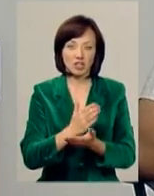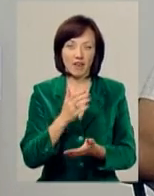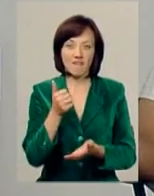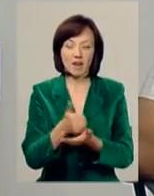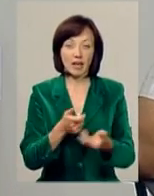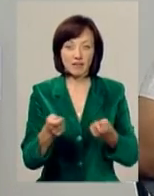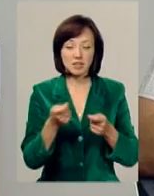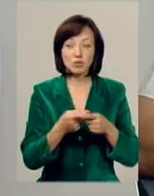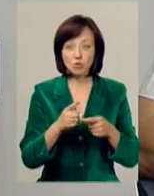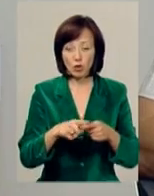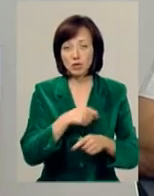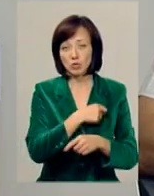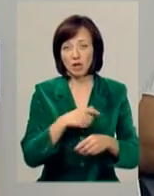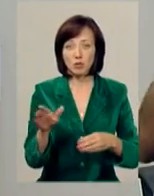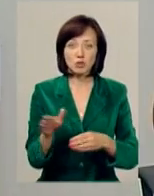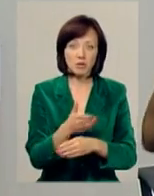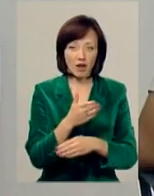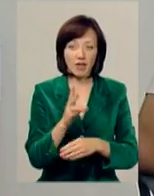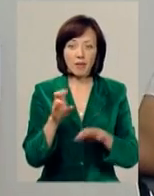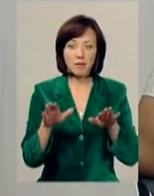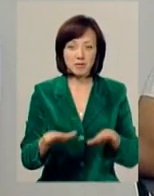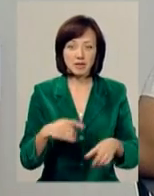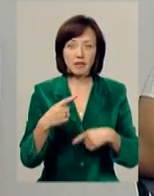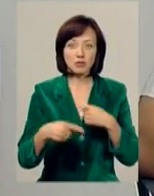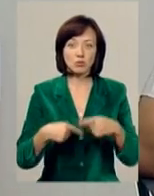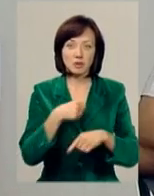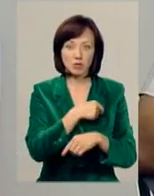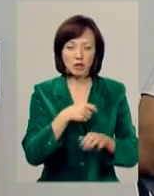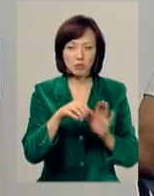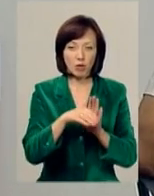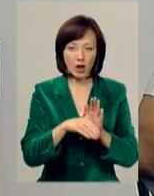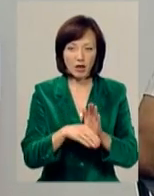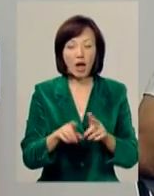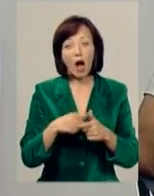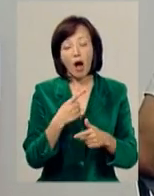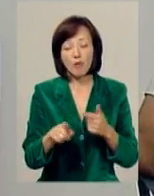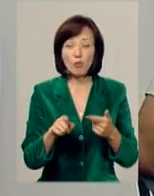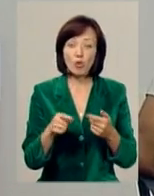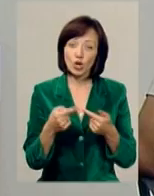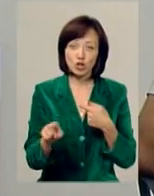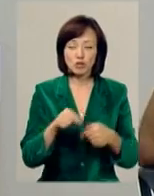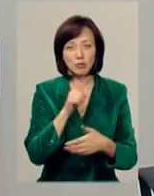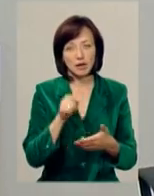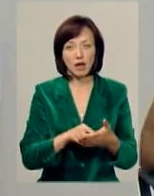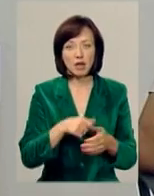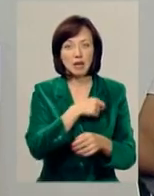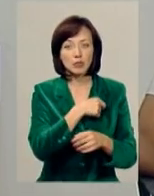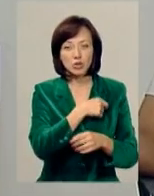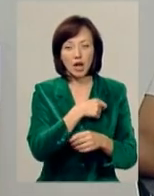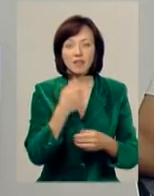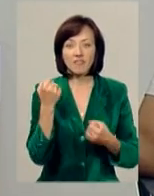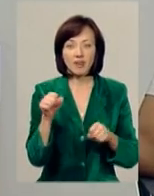цього депутата позбуваються на його місце стає наступний депутат по рейтингу або Інше питання депутат